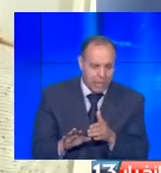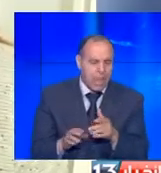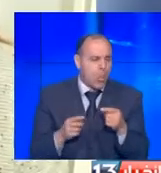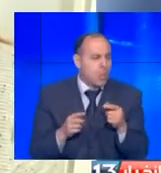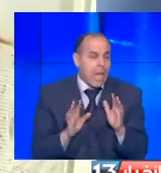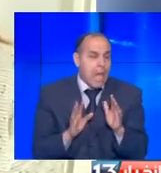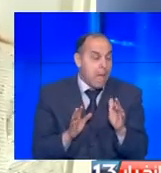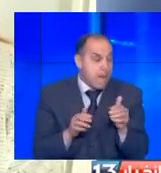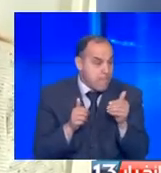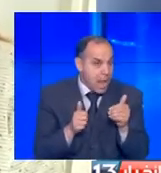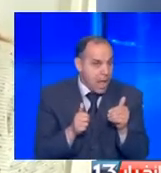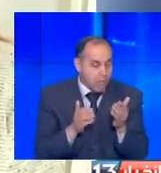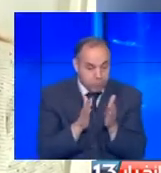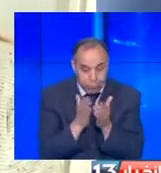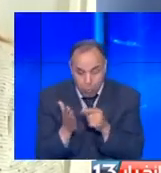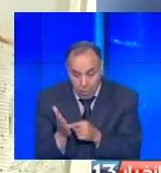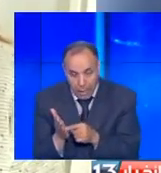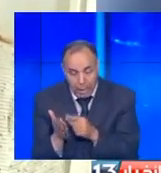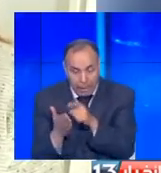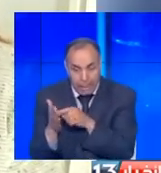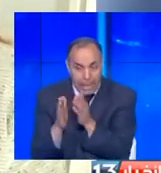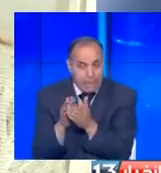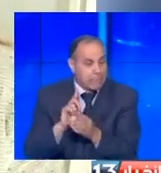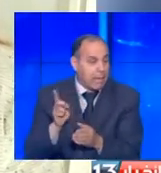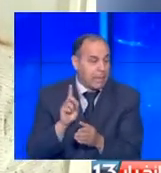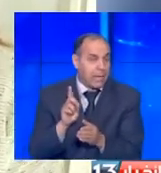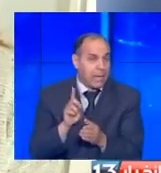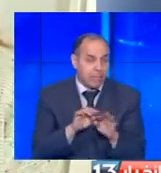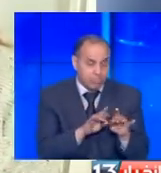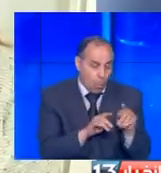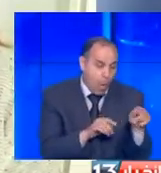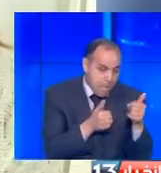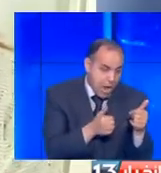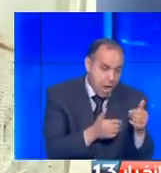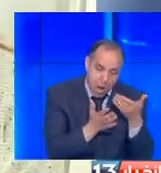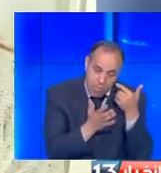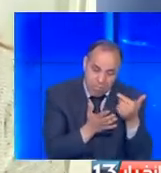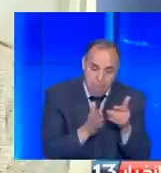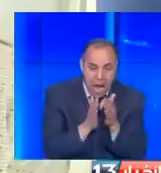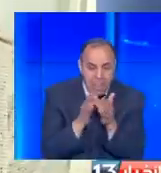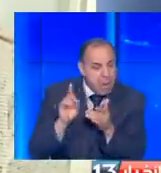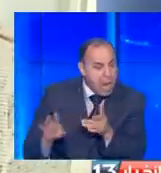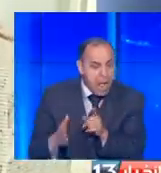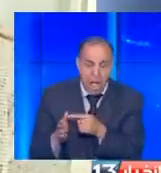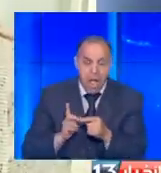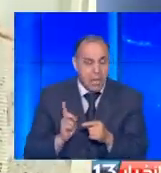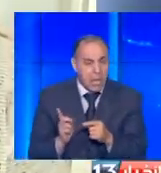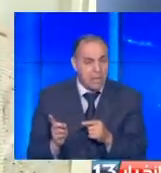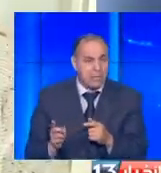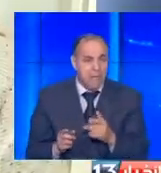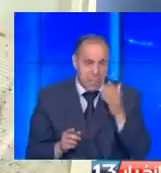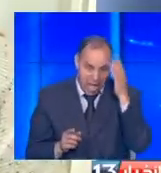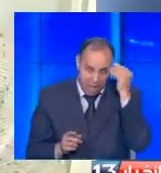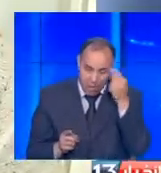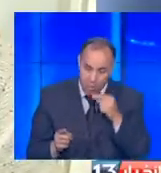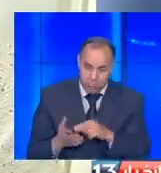يكون عنده توجهات وما يلغيش زاد المحامل الاخرى الورقيه وما يلغيش معناها البعد